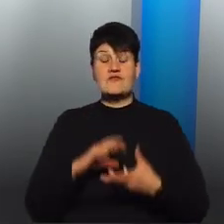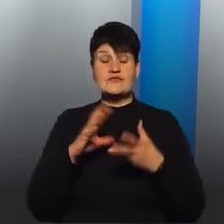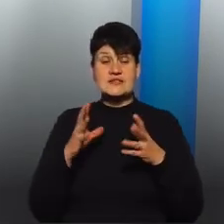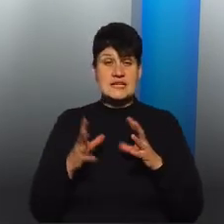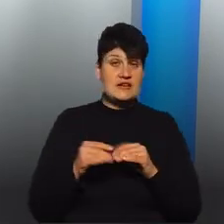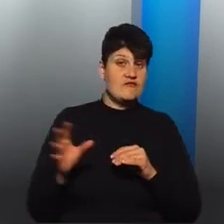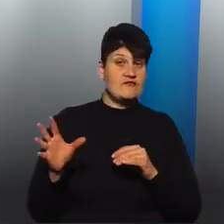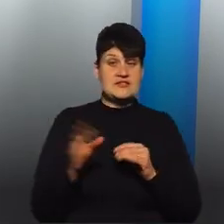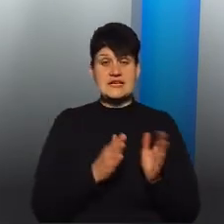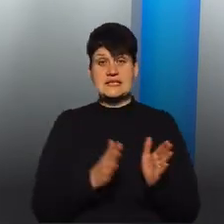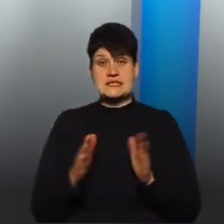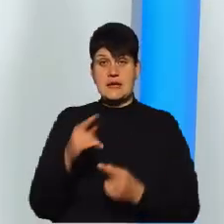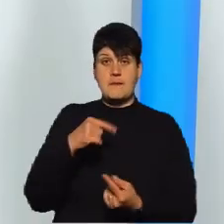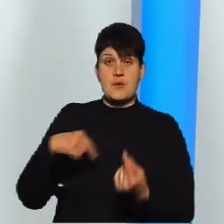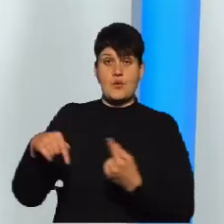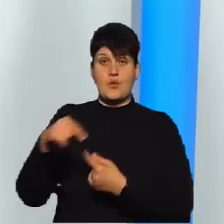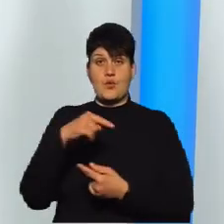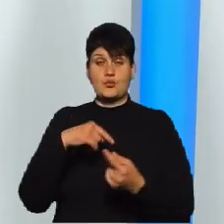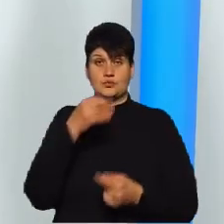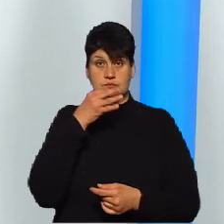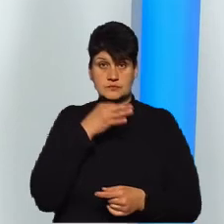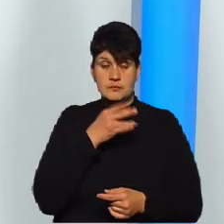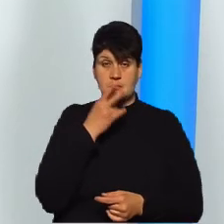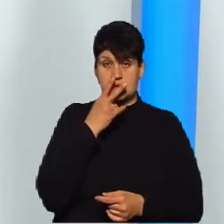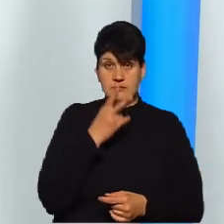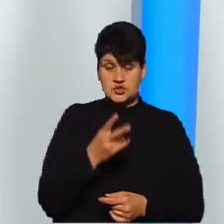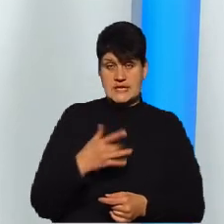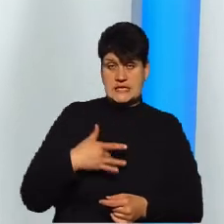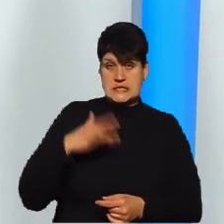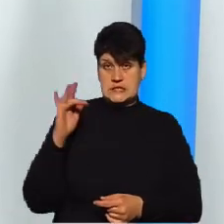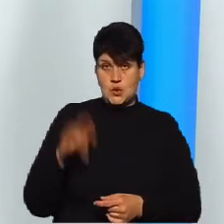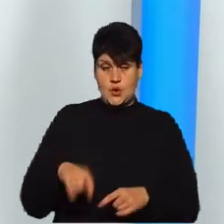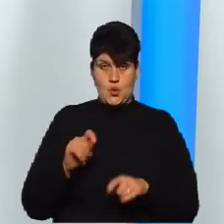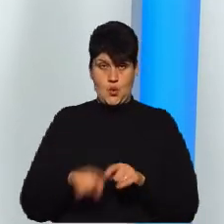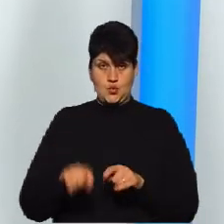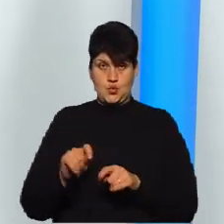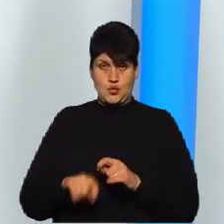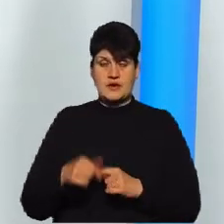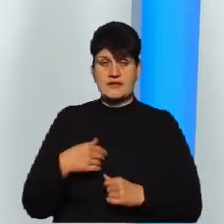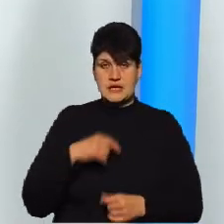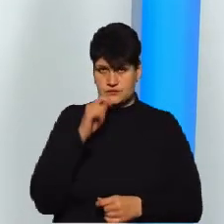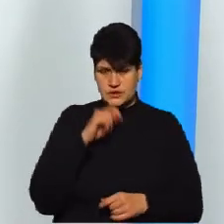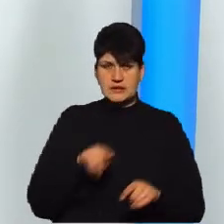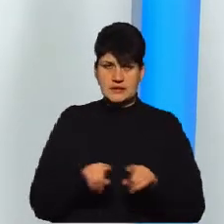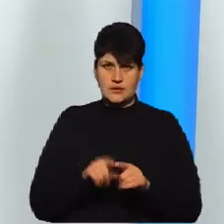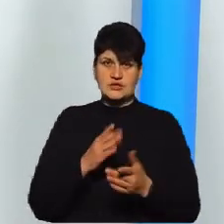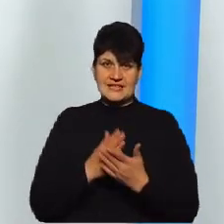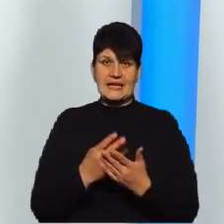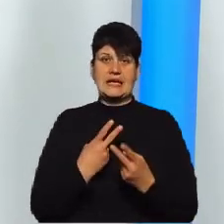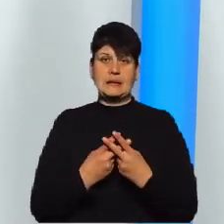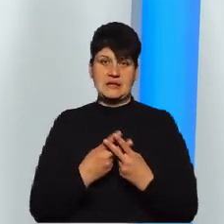обігу лікарських засобів, вона передбачає абсолютно строгий контроль, і в нас в Україні так само існує кримінальна відповідальність